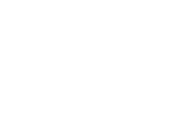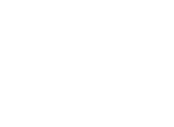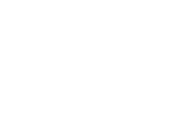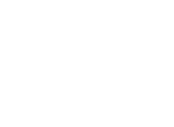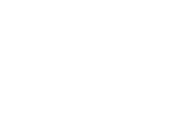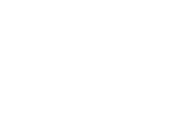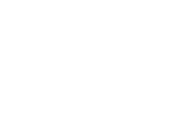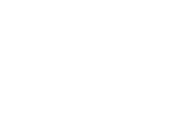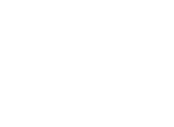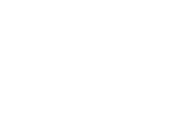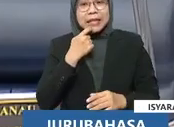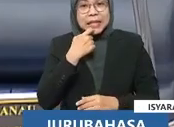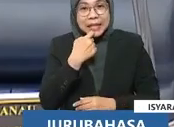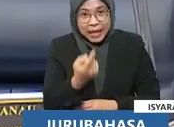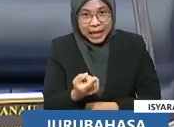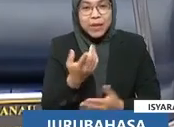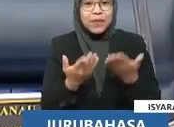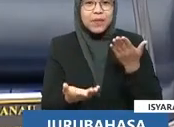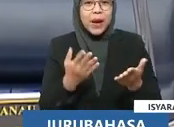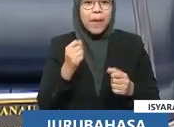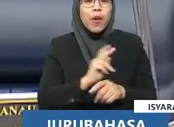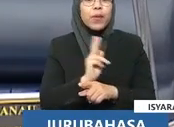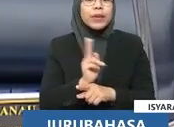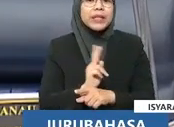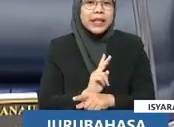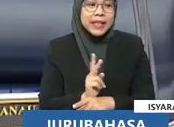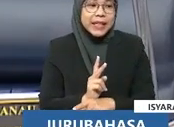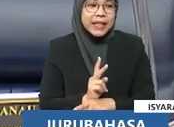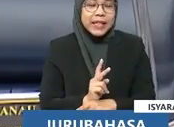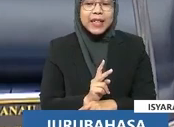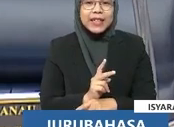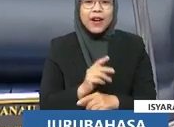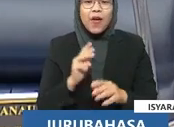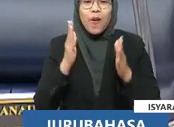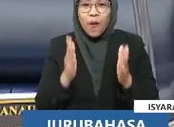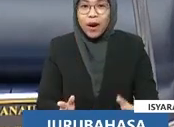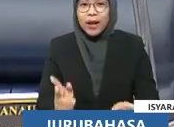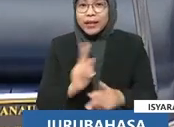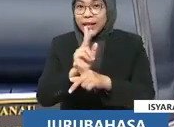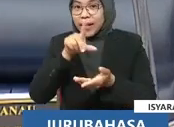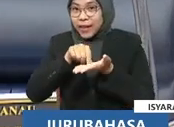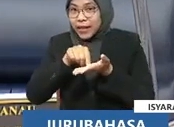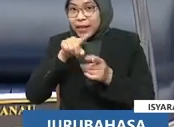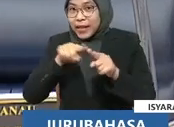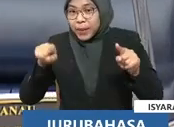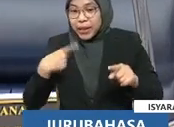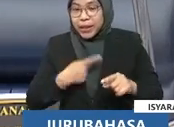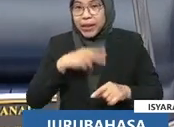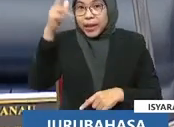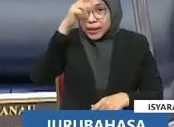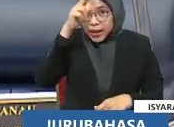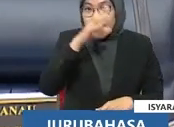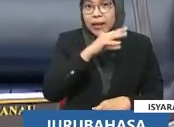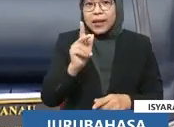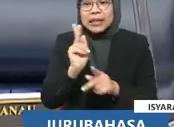ya kita memang kata pokok sebenarnya kita nak menjaga peternak. Tapi kita sebagai pihak kerajaan nak